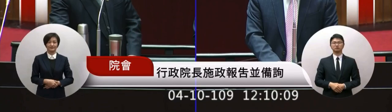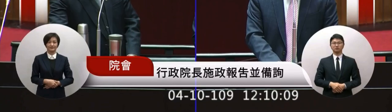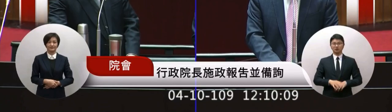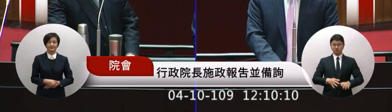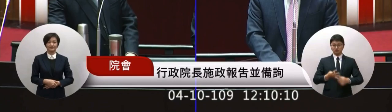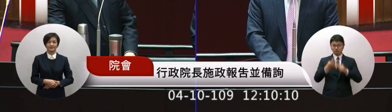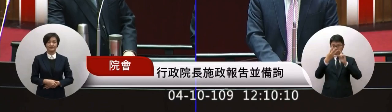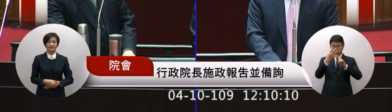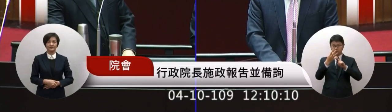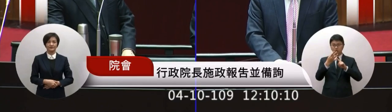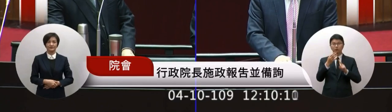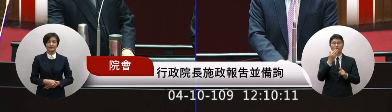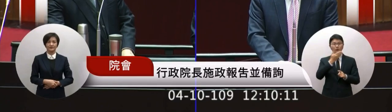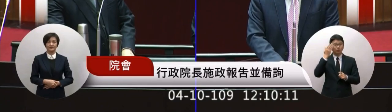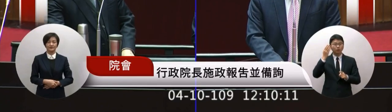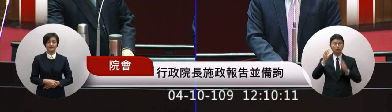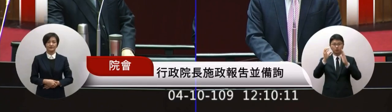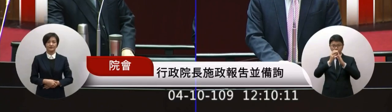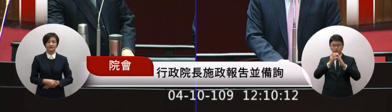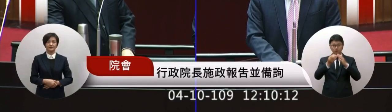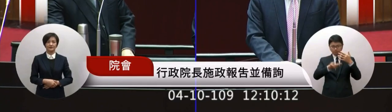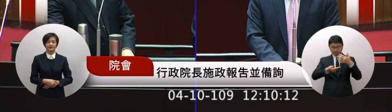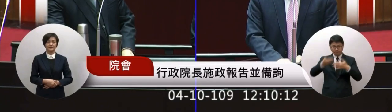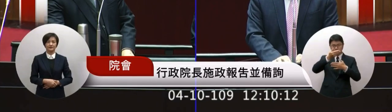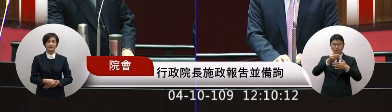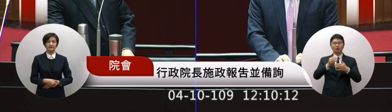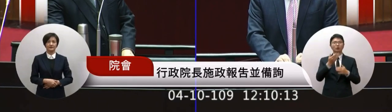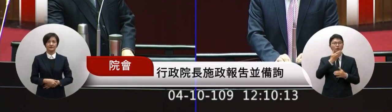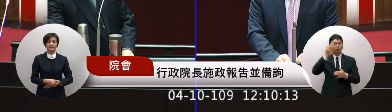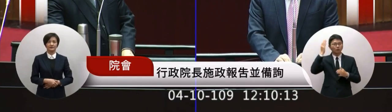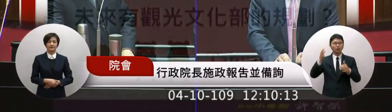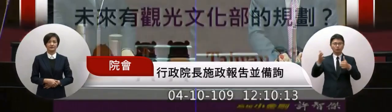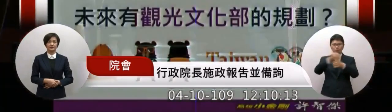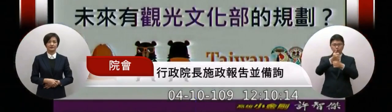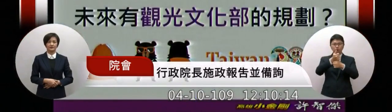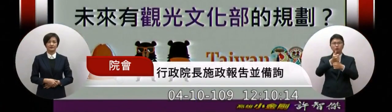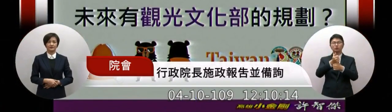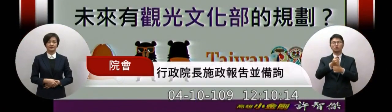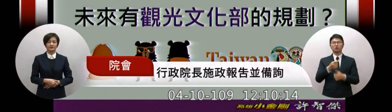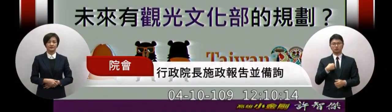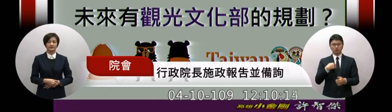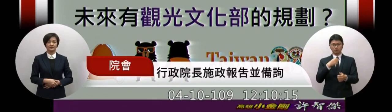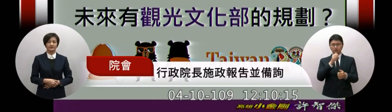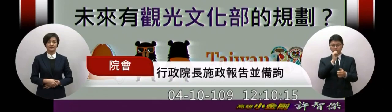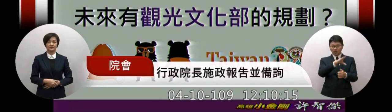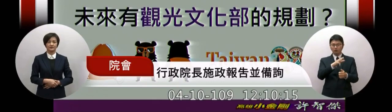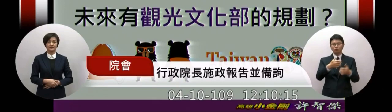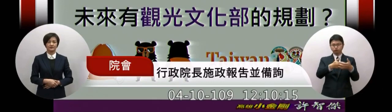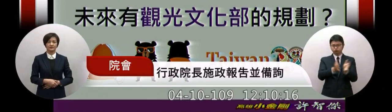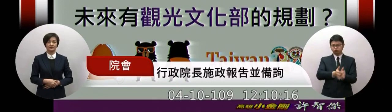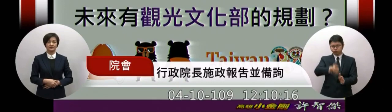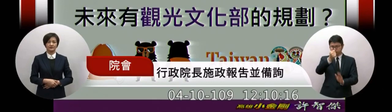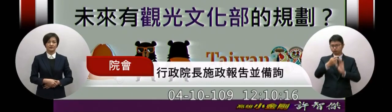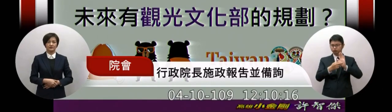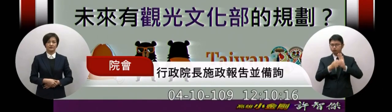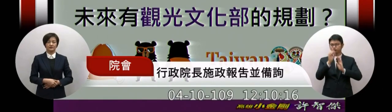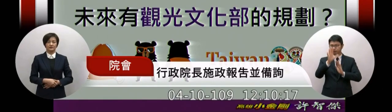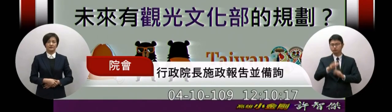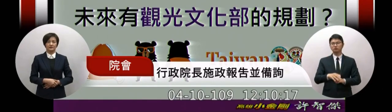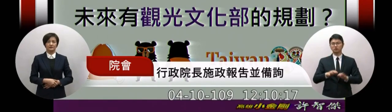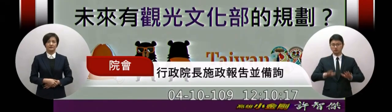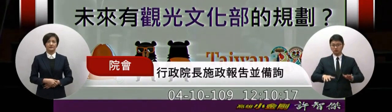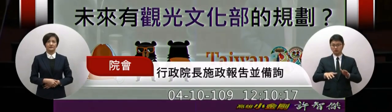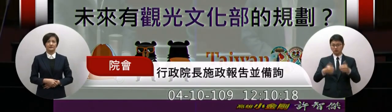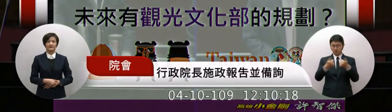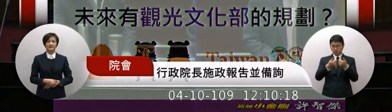哈，那个观光局该观光署哈，这其实我甲咱的部长讲过了哈，我这会期特